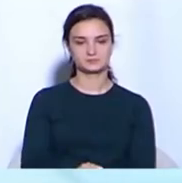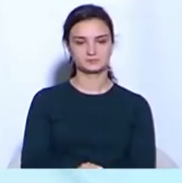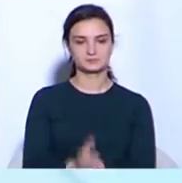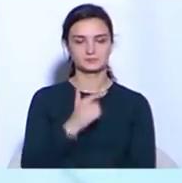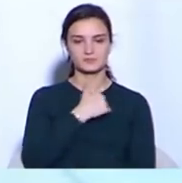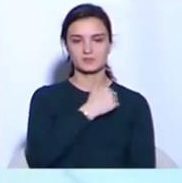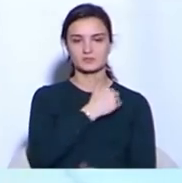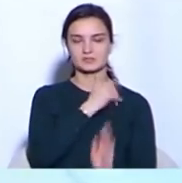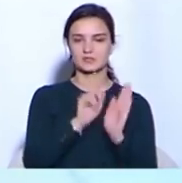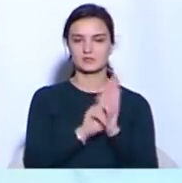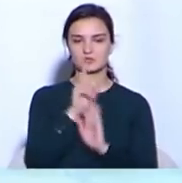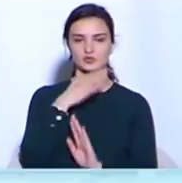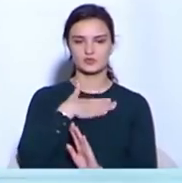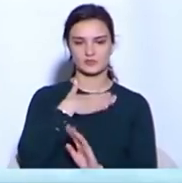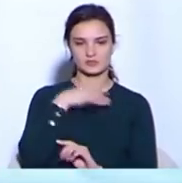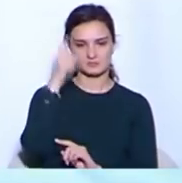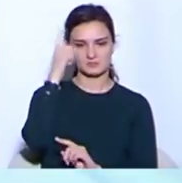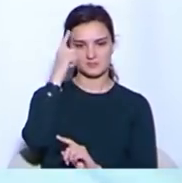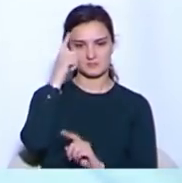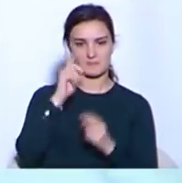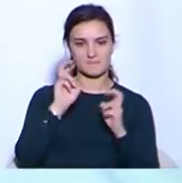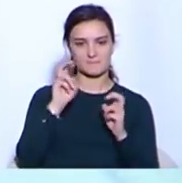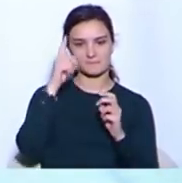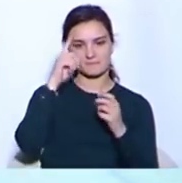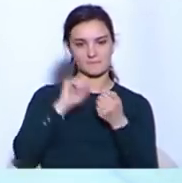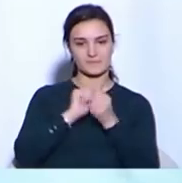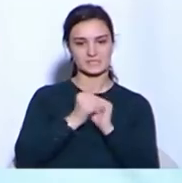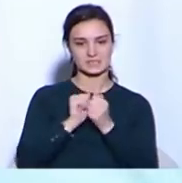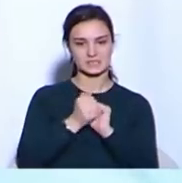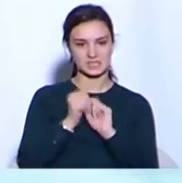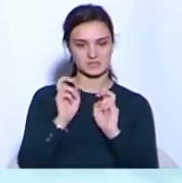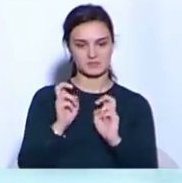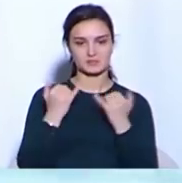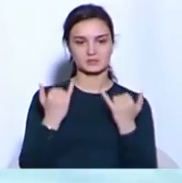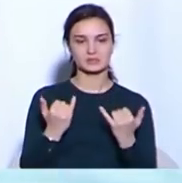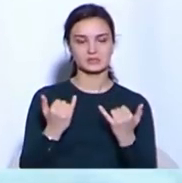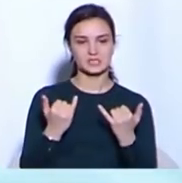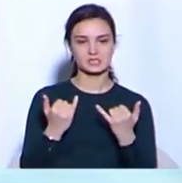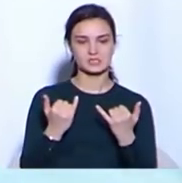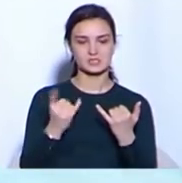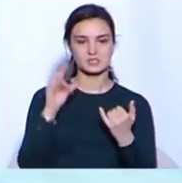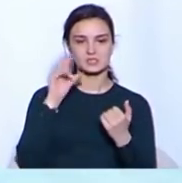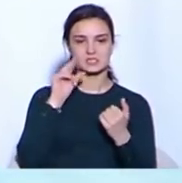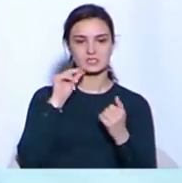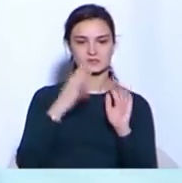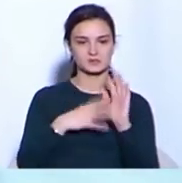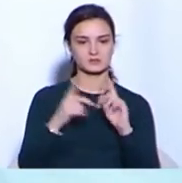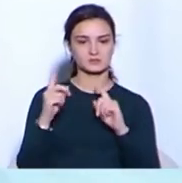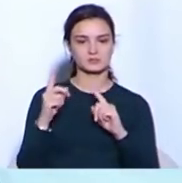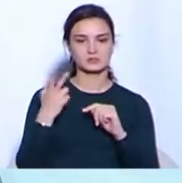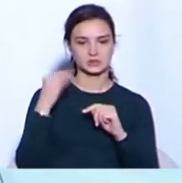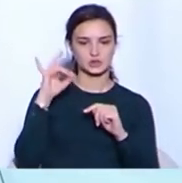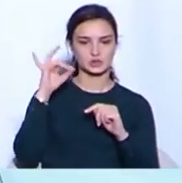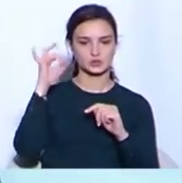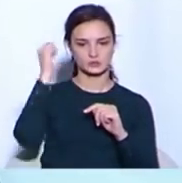მე მინდა დავიწყოთ ჩვენი მეხსიერებით, რადგან დღევანდელი თარიღი, რა თქმა უნდა,